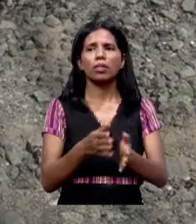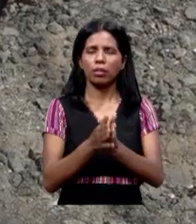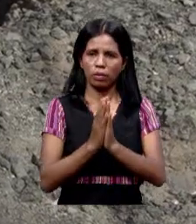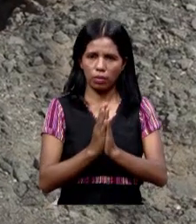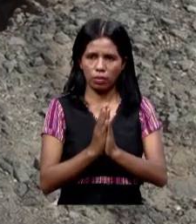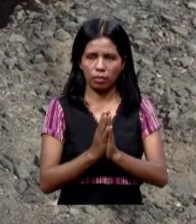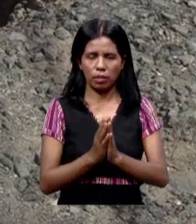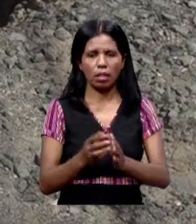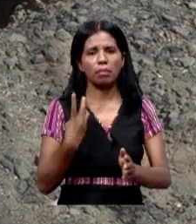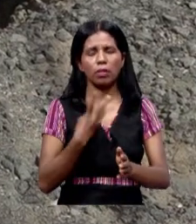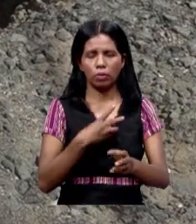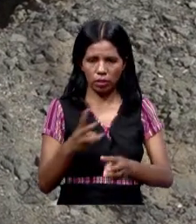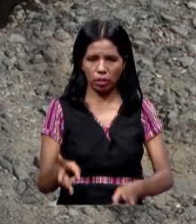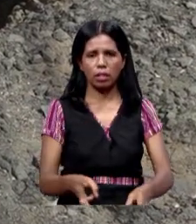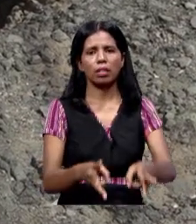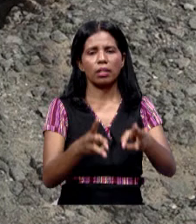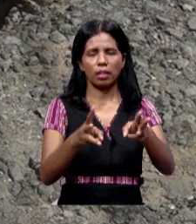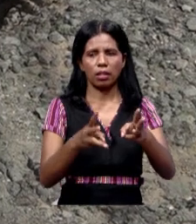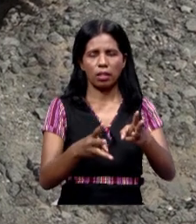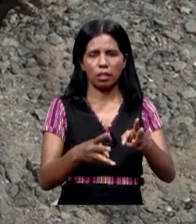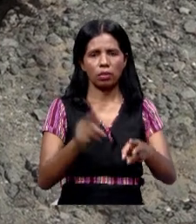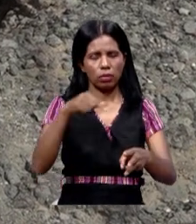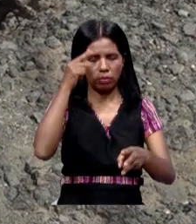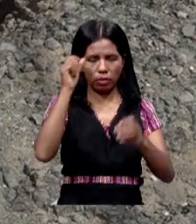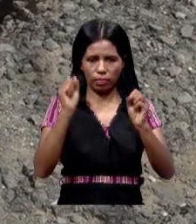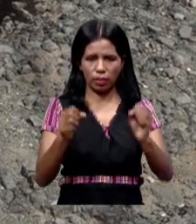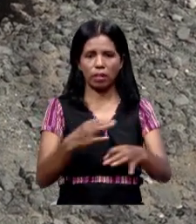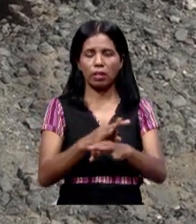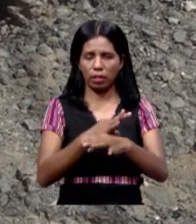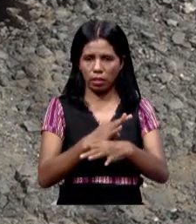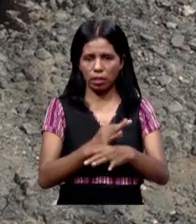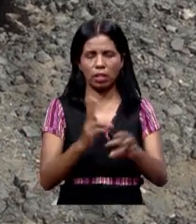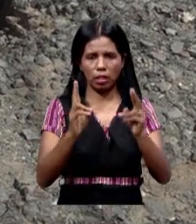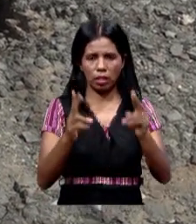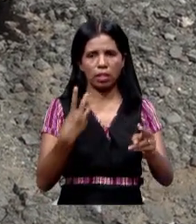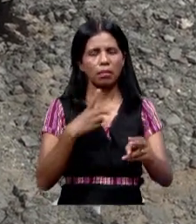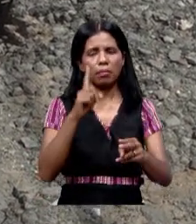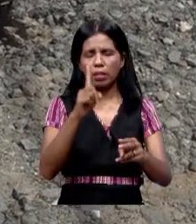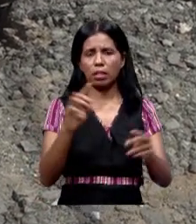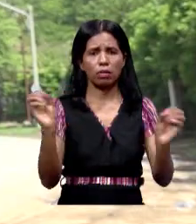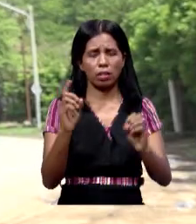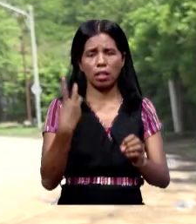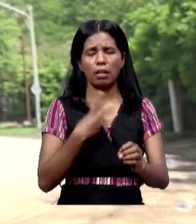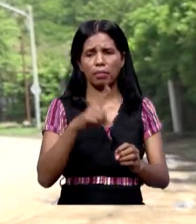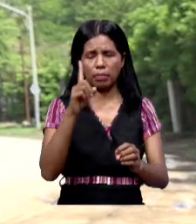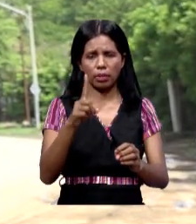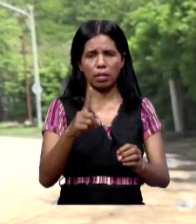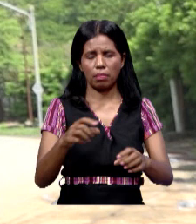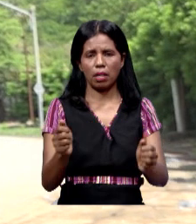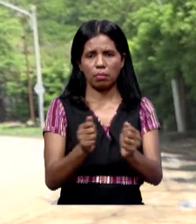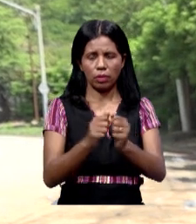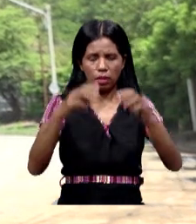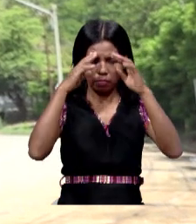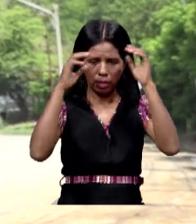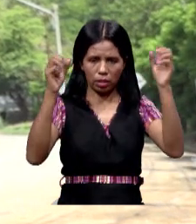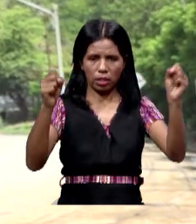tu ni tisik me musi dalam dalam tinggi dia sini tinggi dia tak mana kan los ami mesak mahela ami butuh kau presiden tu butuh